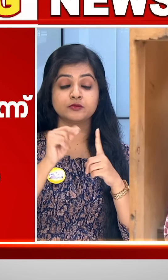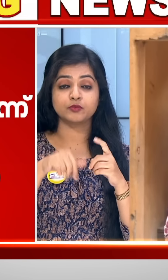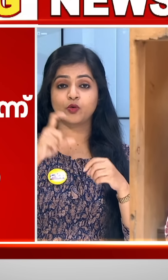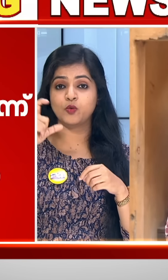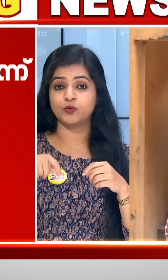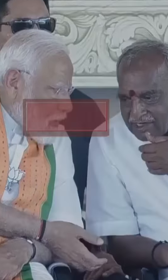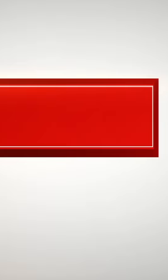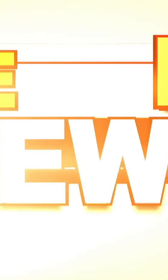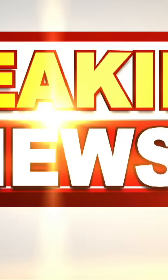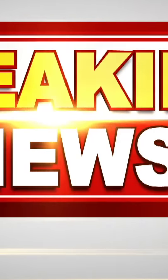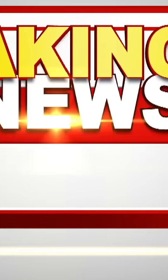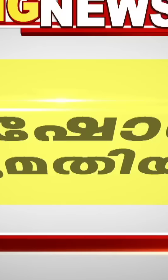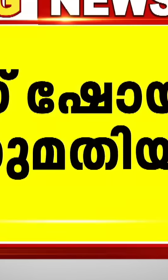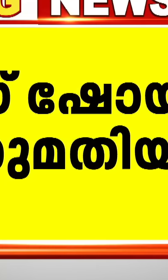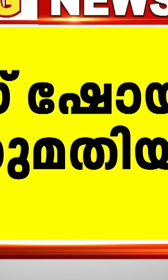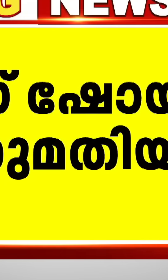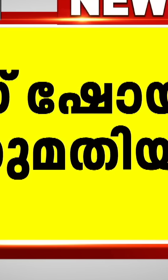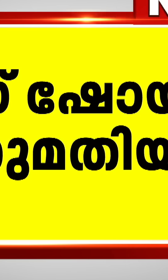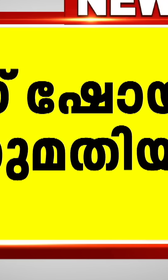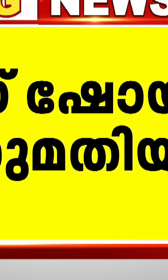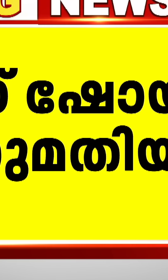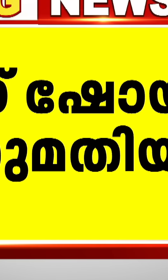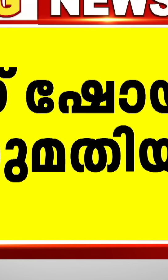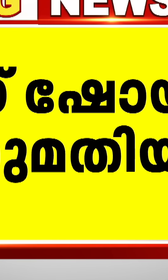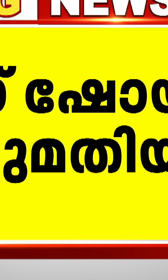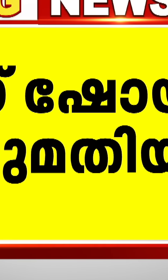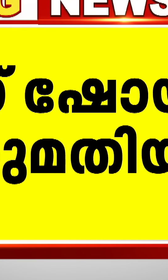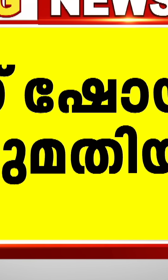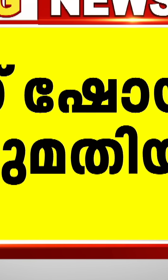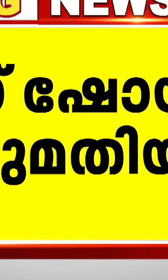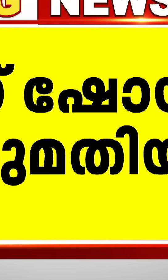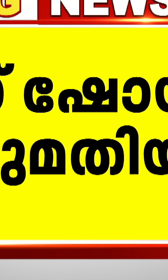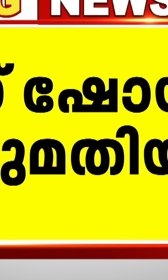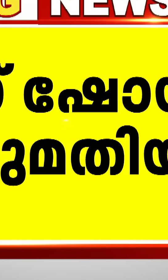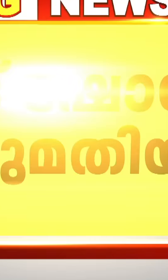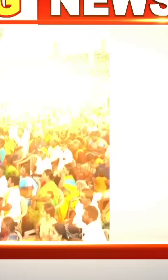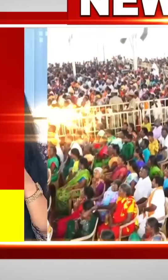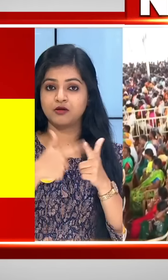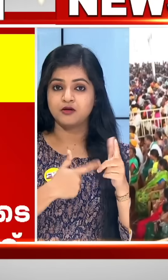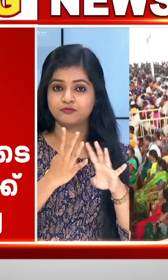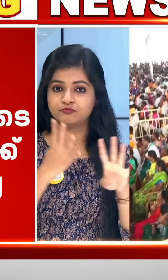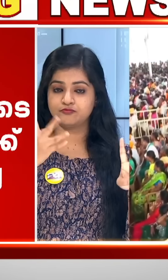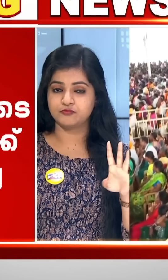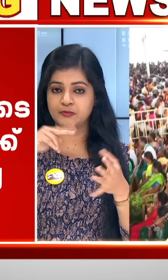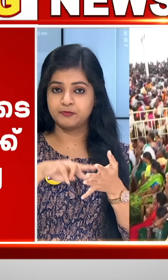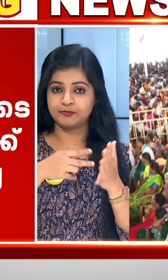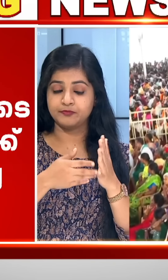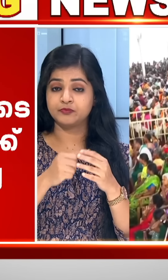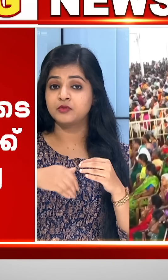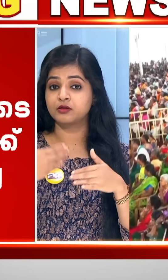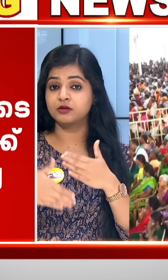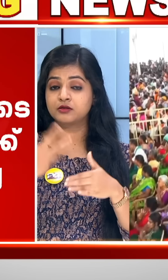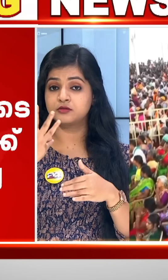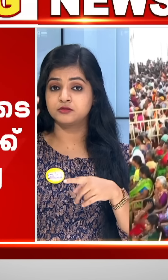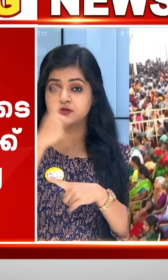എന്തായാലും ഇതുമായി ബന്ധപ്പെട്ട ഒരു കേസ് ഇപ്പോൾ ഹൈക്കോടതിയിൽ നൽകിയിരിക്കുന്നത് 18 നാണ് ഈ ഒരു റാലി നിശ്ചയിക്കുകയും ചെയ്തിട്ടുള്ളത് നമുക്കറിയാം കഴിഞ്ഞ അടുത്ത മൂന്ന് ദിവസങ്ങൾ കൂടി